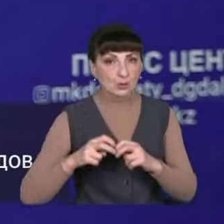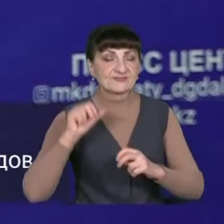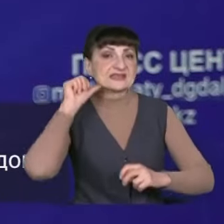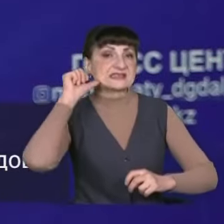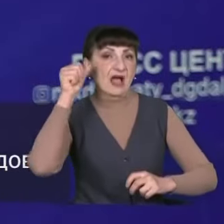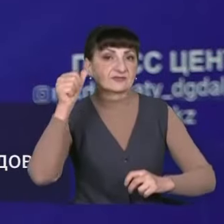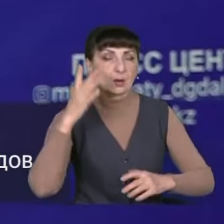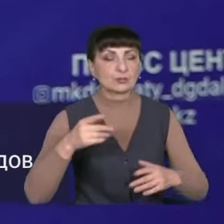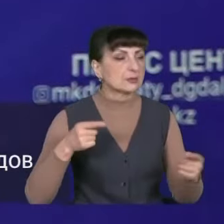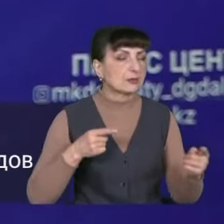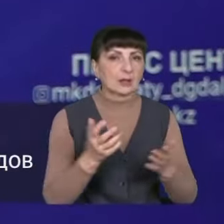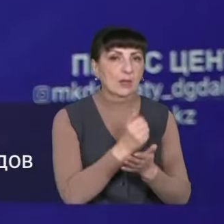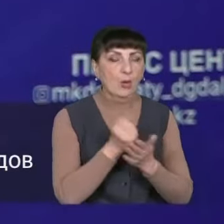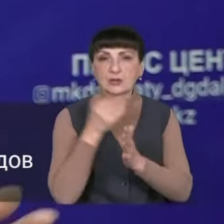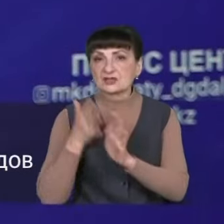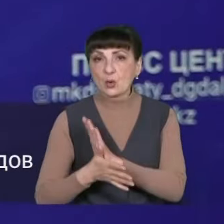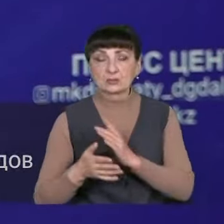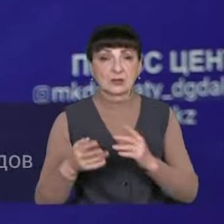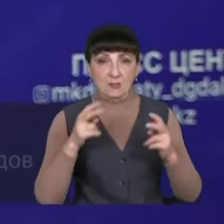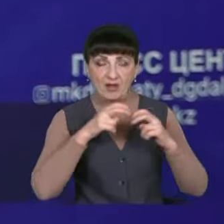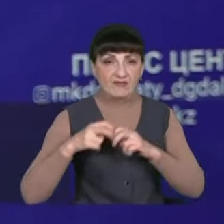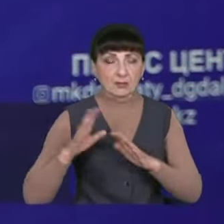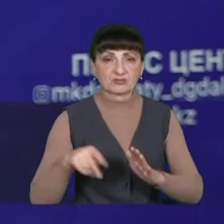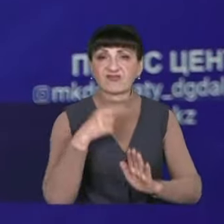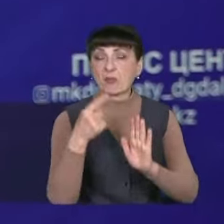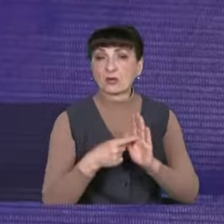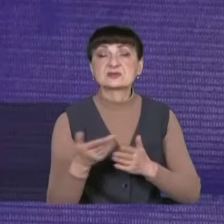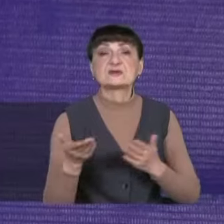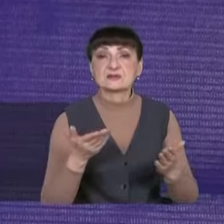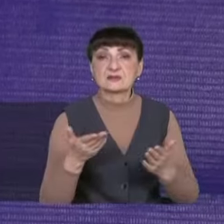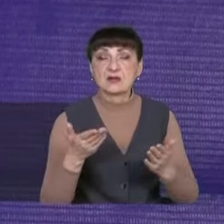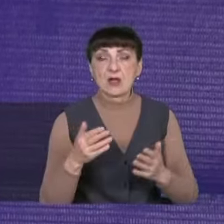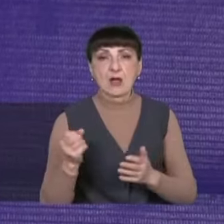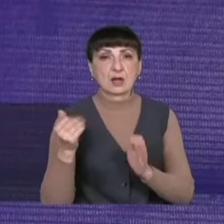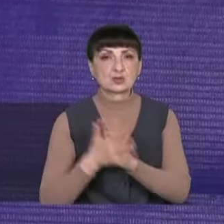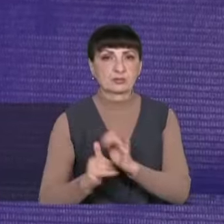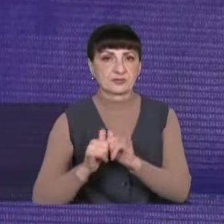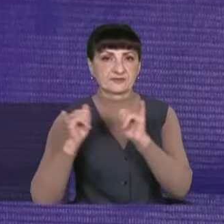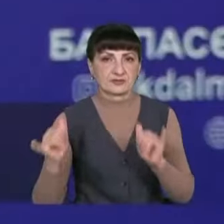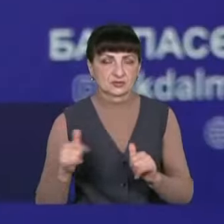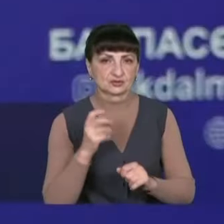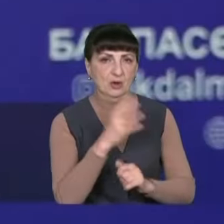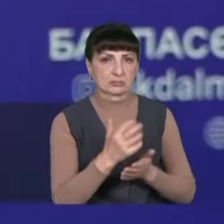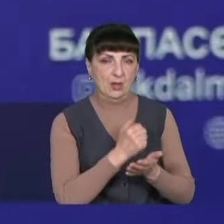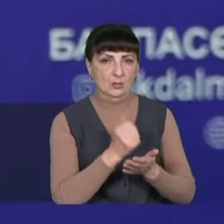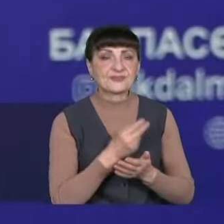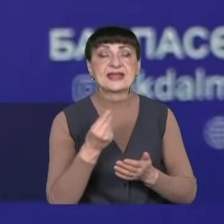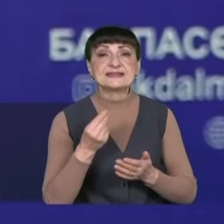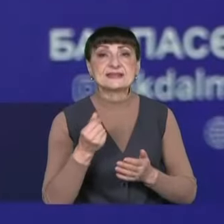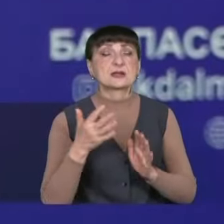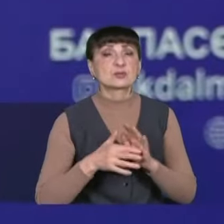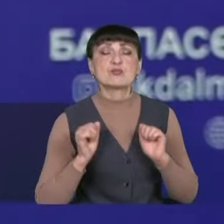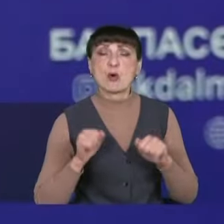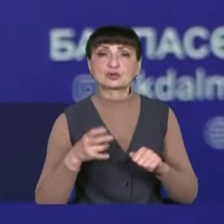когда будут сопоставлять доходы и расходы, будут вопросы, если будут превышать расходы. Денежный расчет это не запрещается,